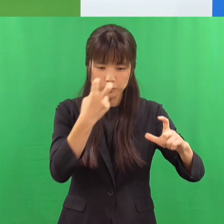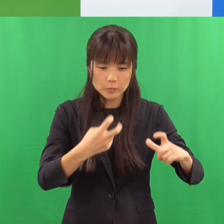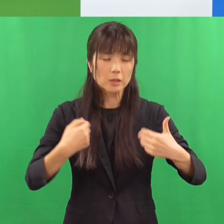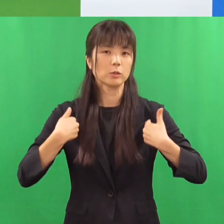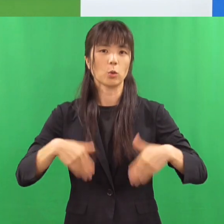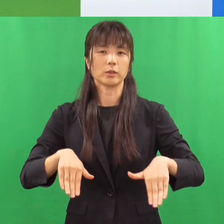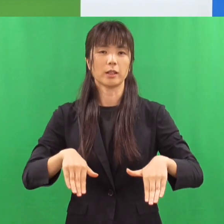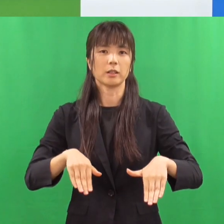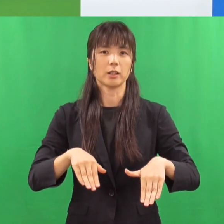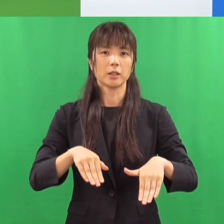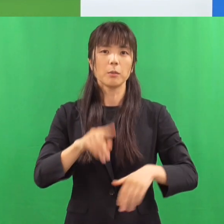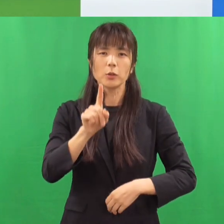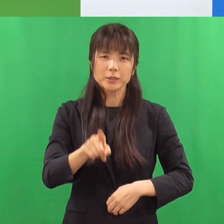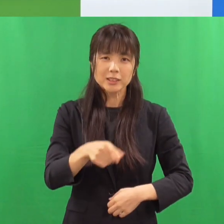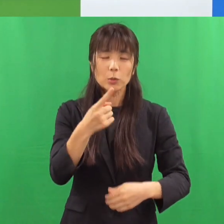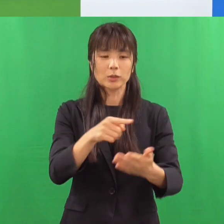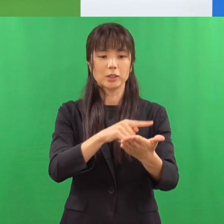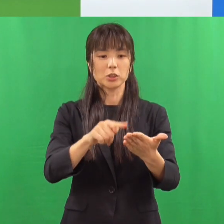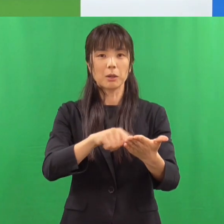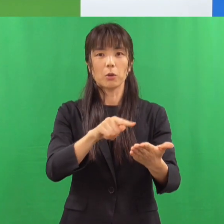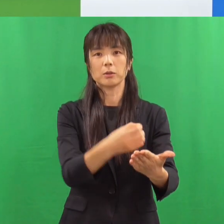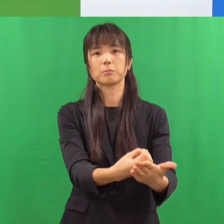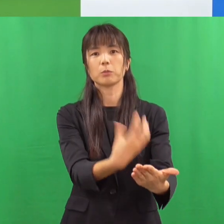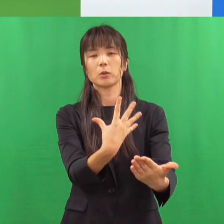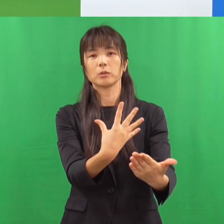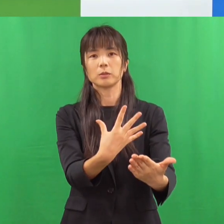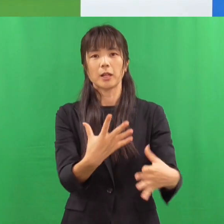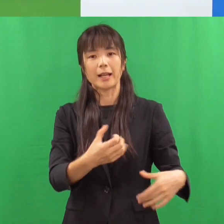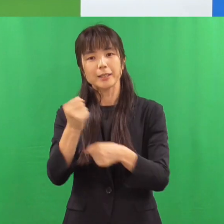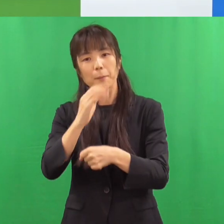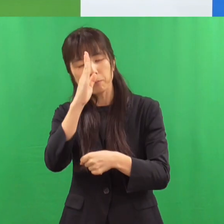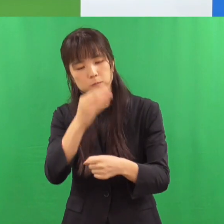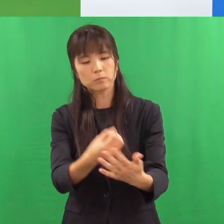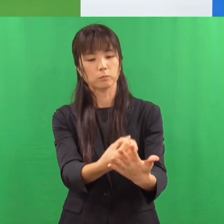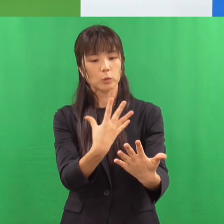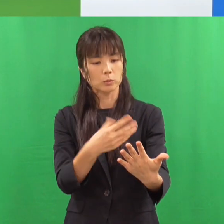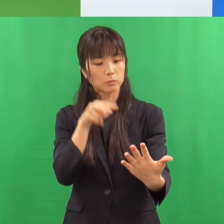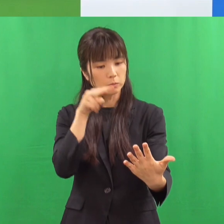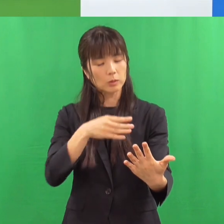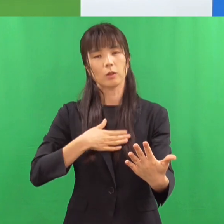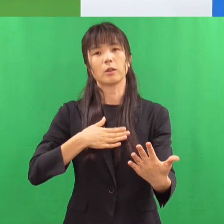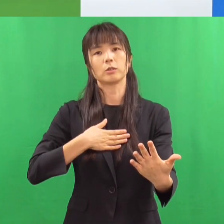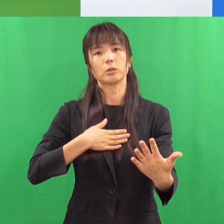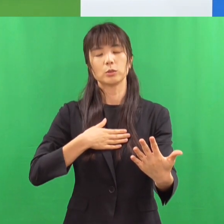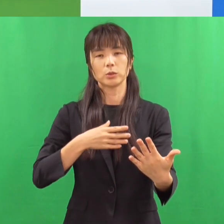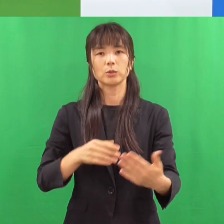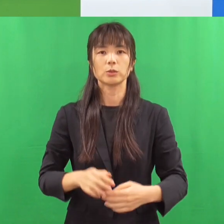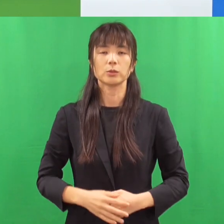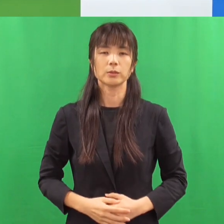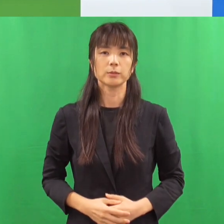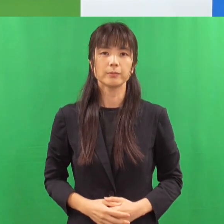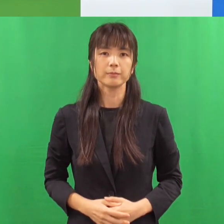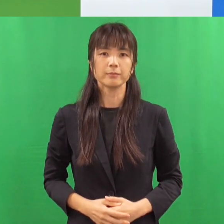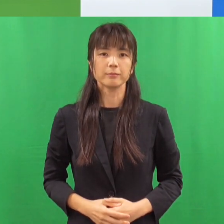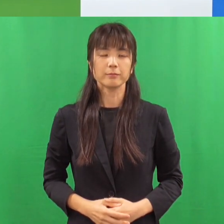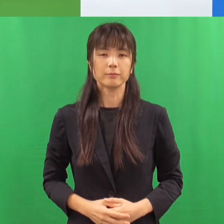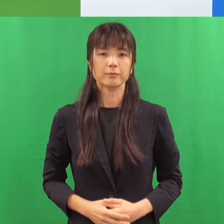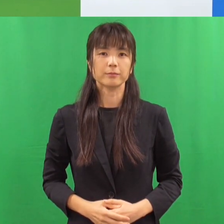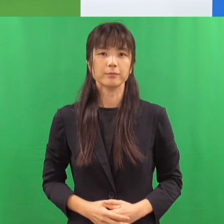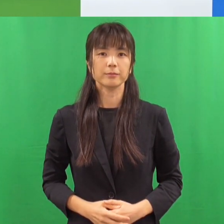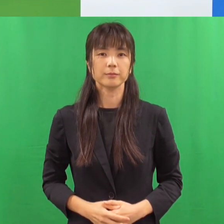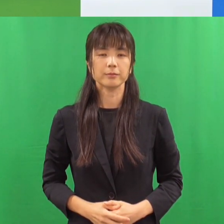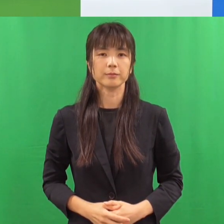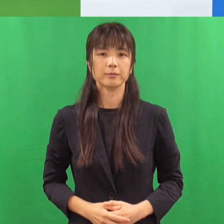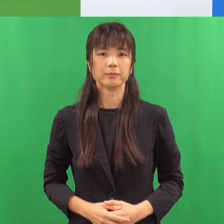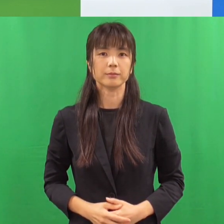中継画面にポンと危険ですから避難してくださいというのが表示されるようになる。緊急地震速報と同じような感じです。 ありがとう